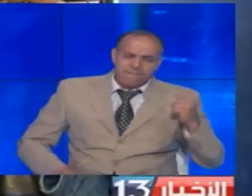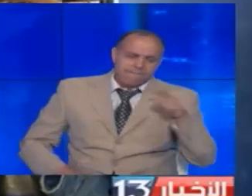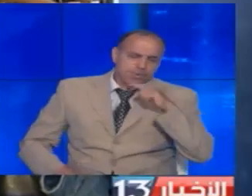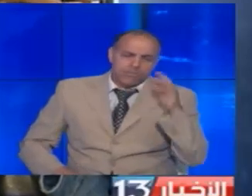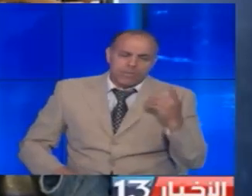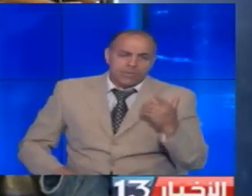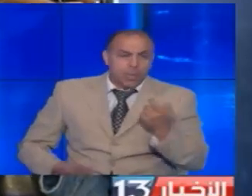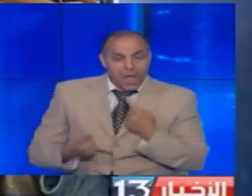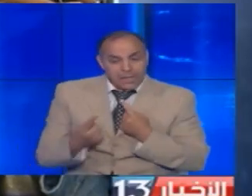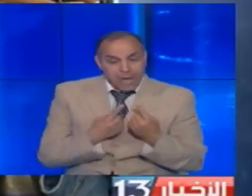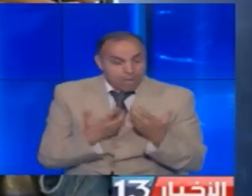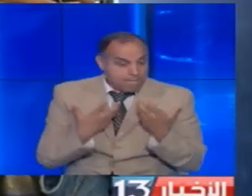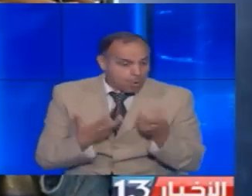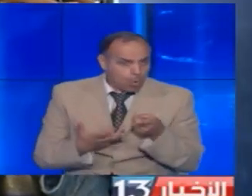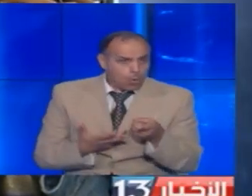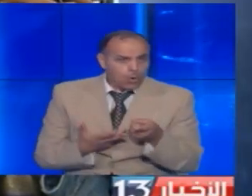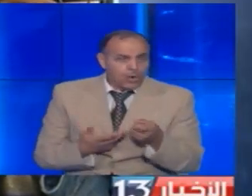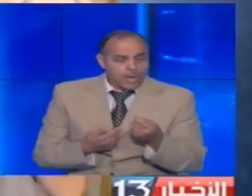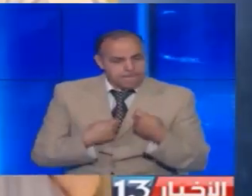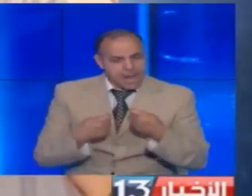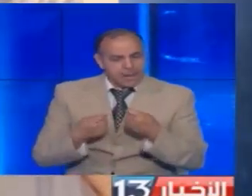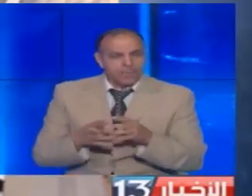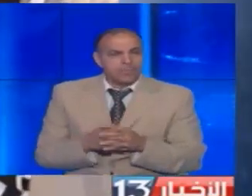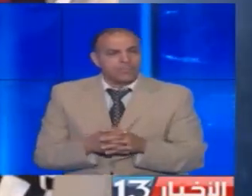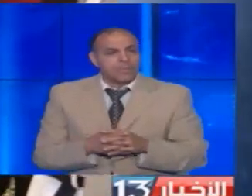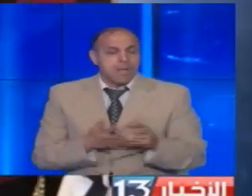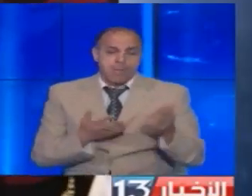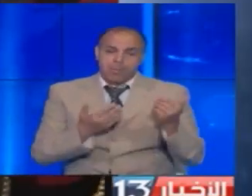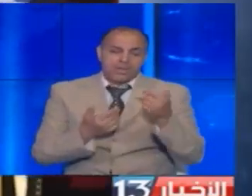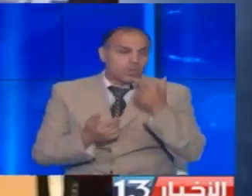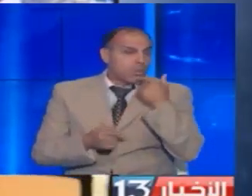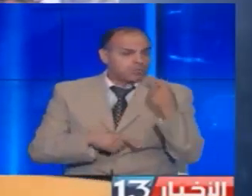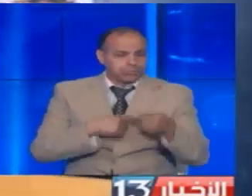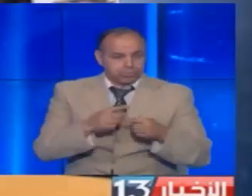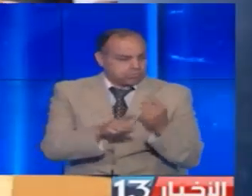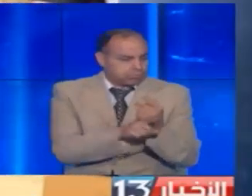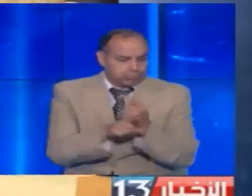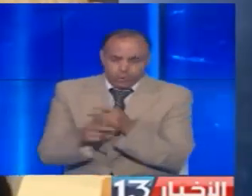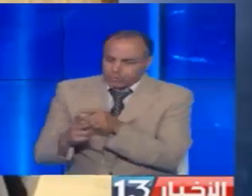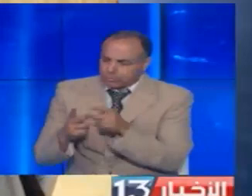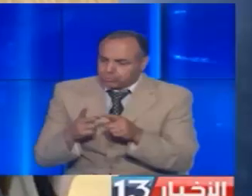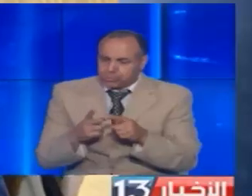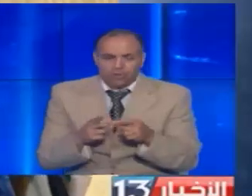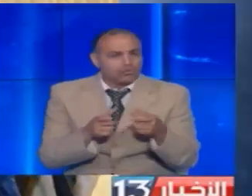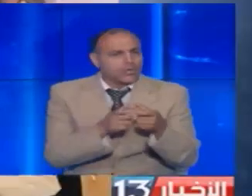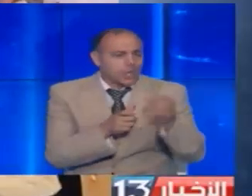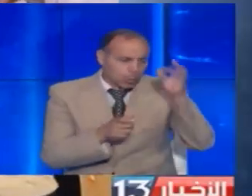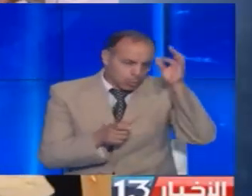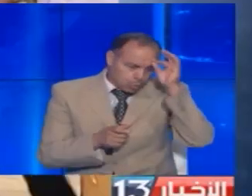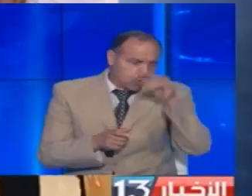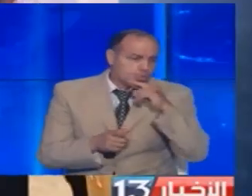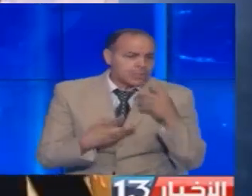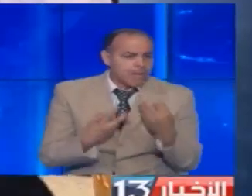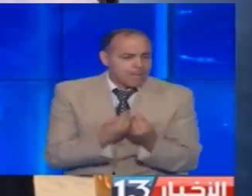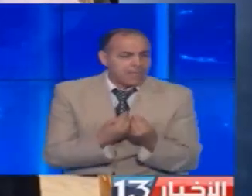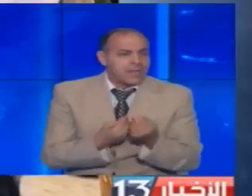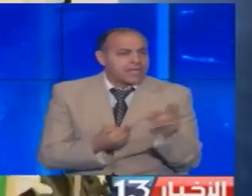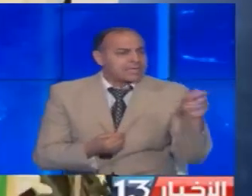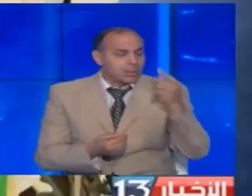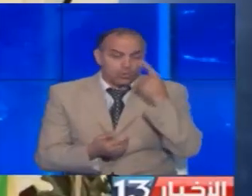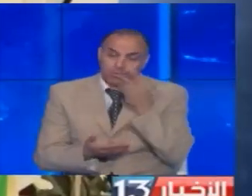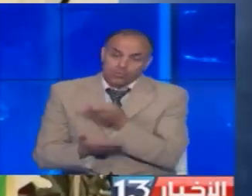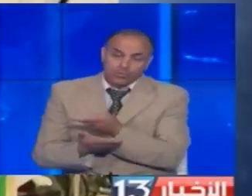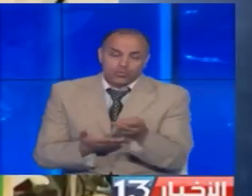هم يحاولوا اليوم باش نغلبوهم بهذيا. ومن المنتظر ان تستمر اللقاءات الثنائيه بين المؤسسات التونسيه والروسيه بزياره